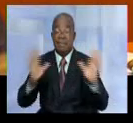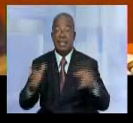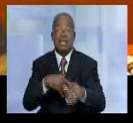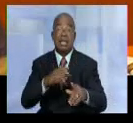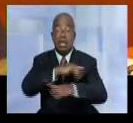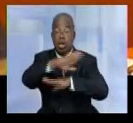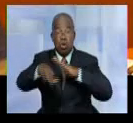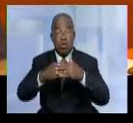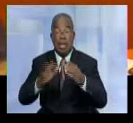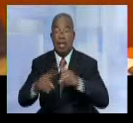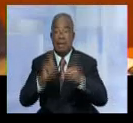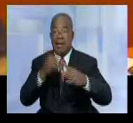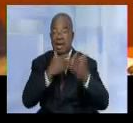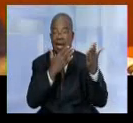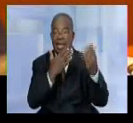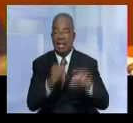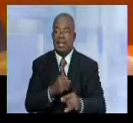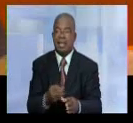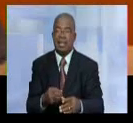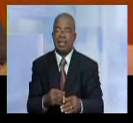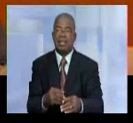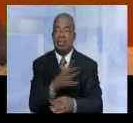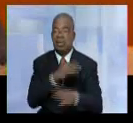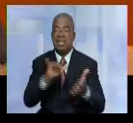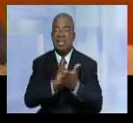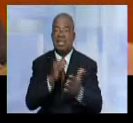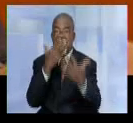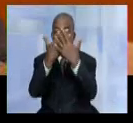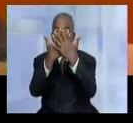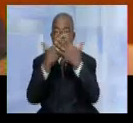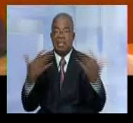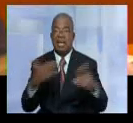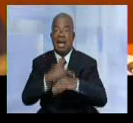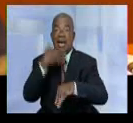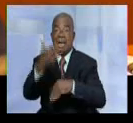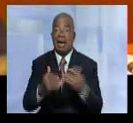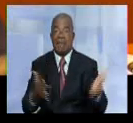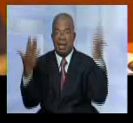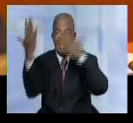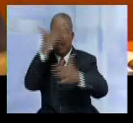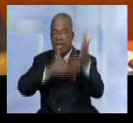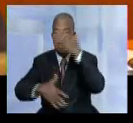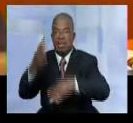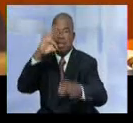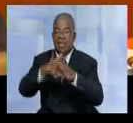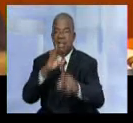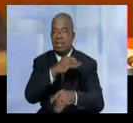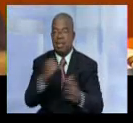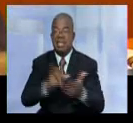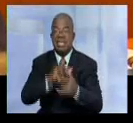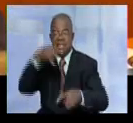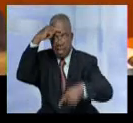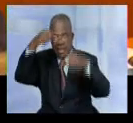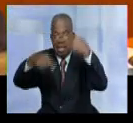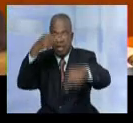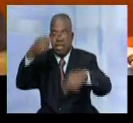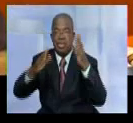post-électorale. Effectivement, c'est le rôle de la magistrature et les juges, bien